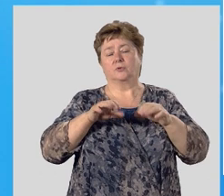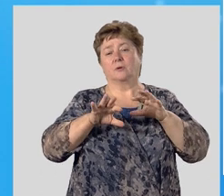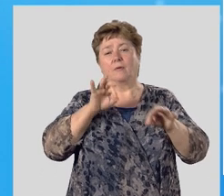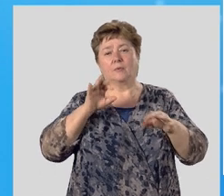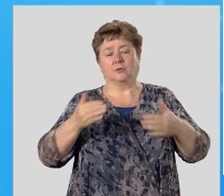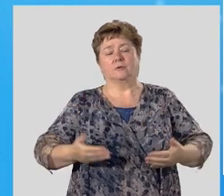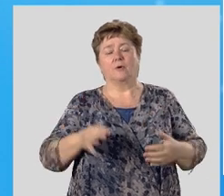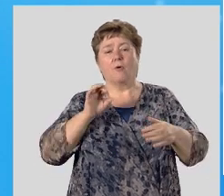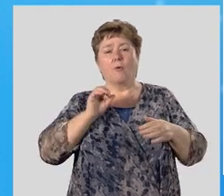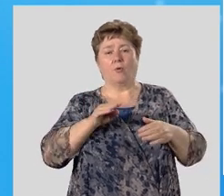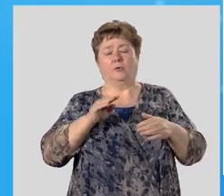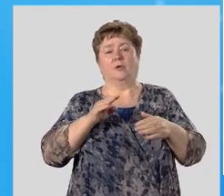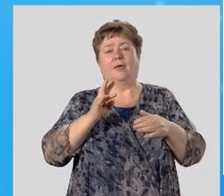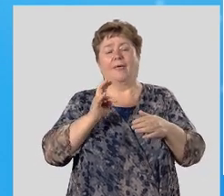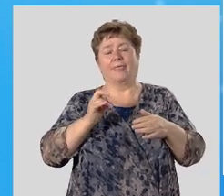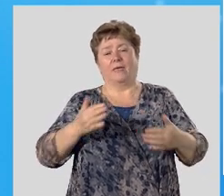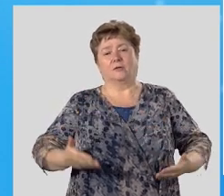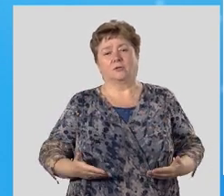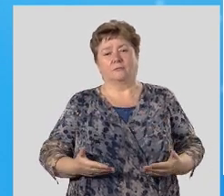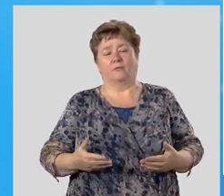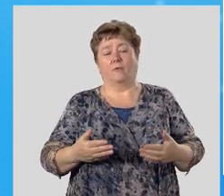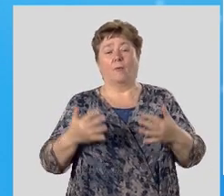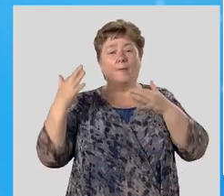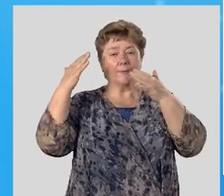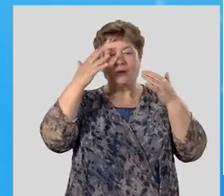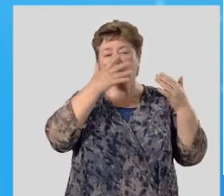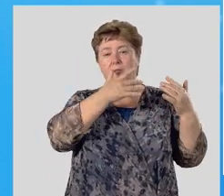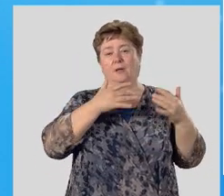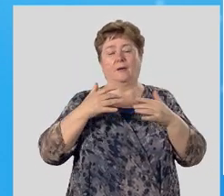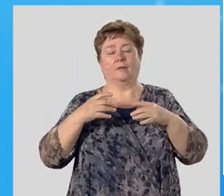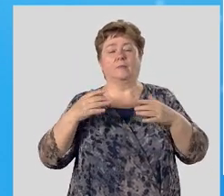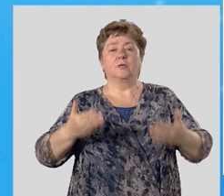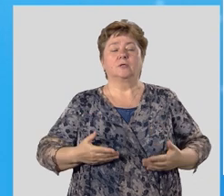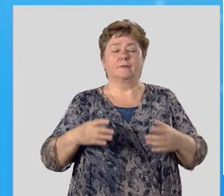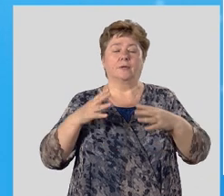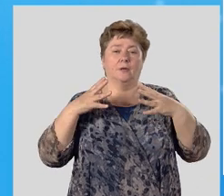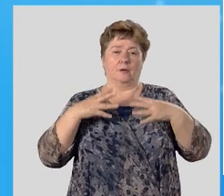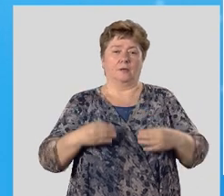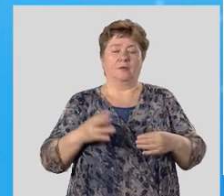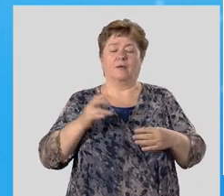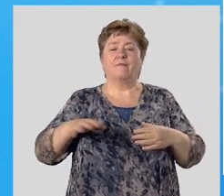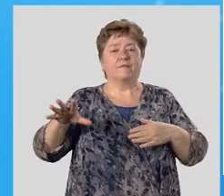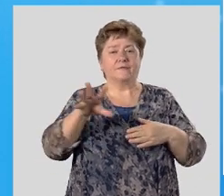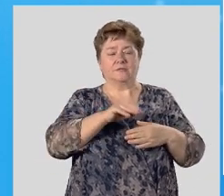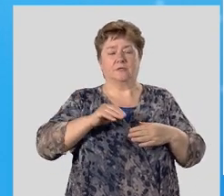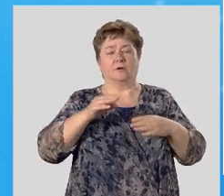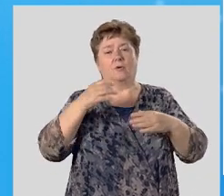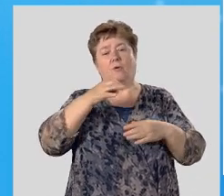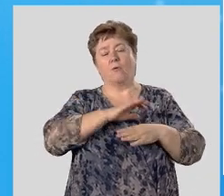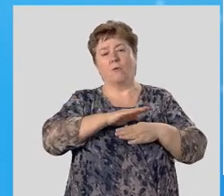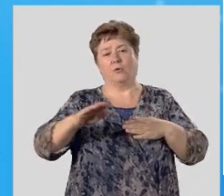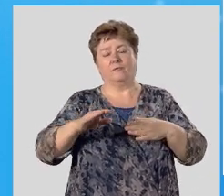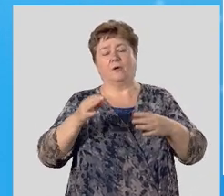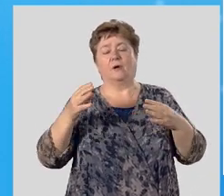отличать живое от неживого. Представим живые организмы на всех уровнях